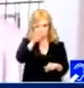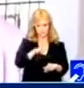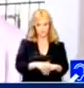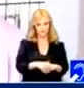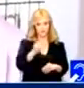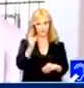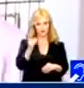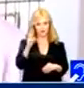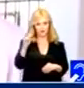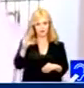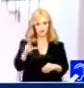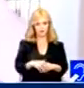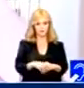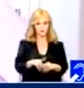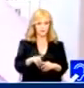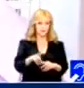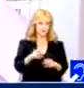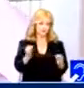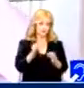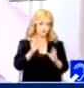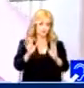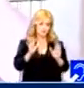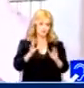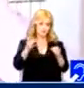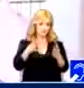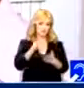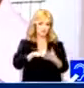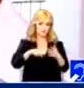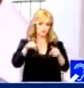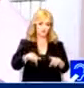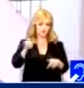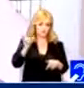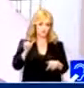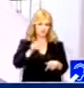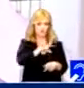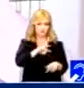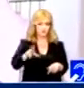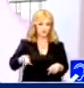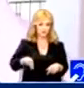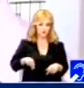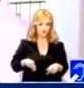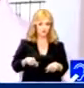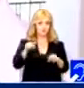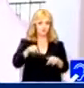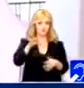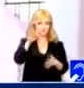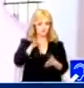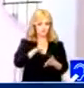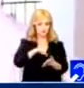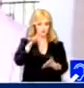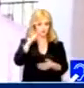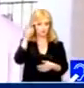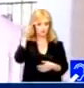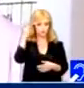pentru din simplu motiv că aici, la Universitatea din Cahul, fiind un centru al culturii